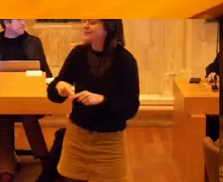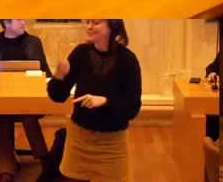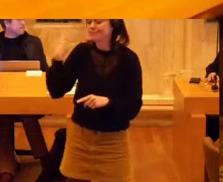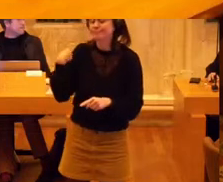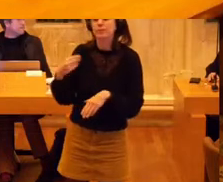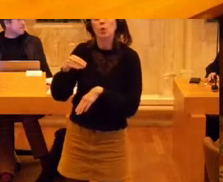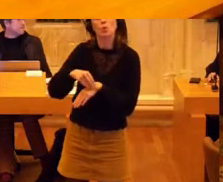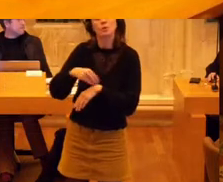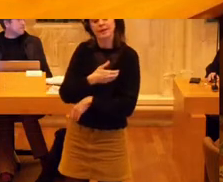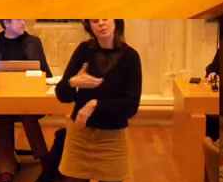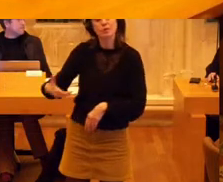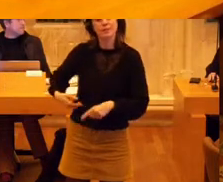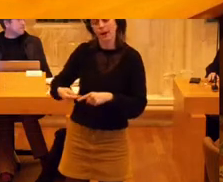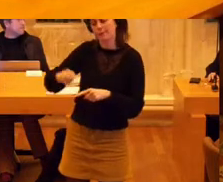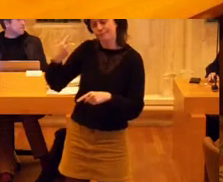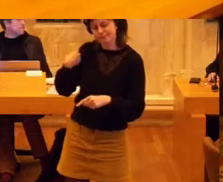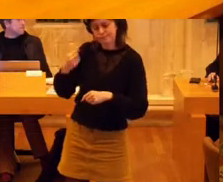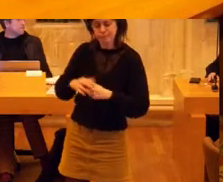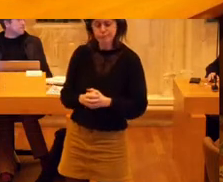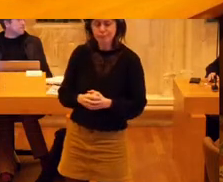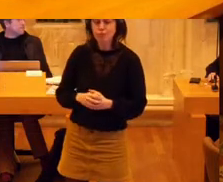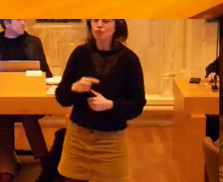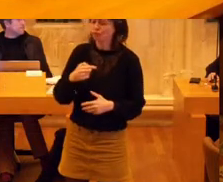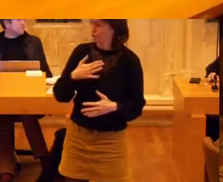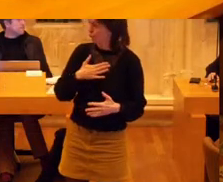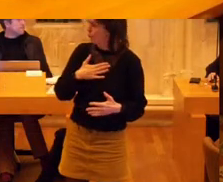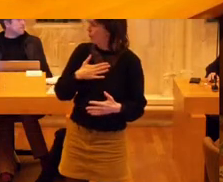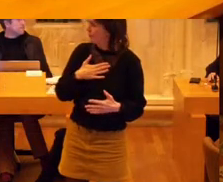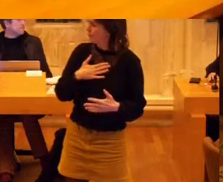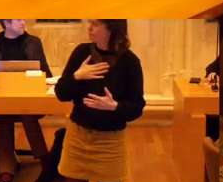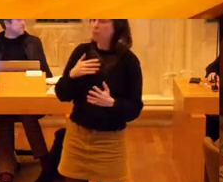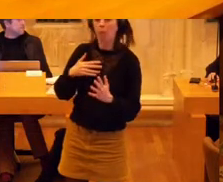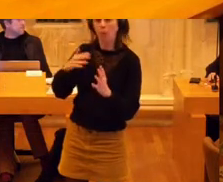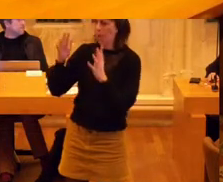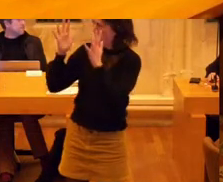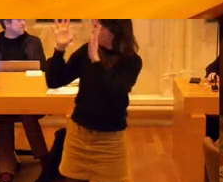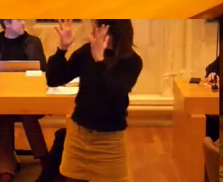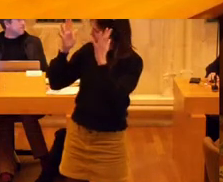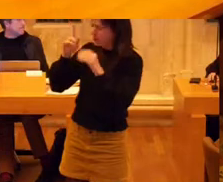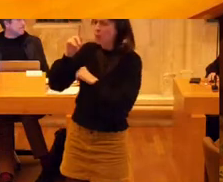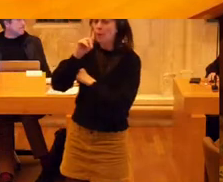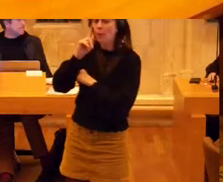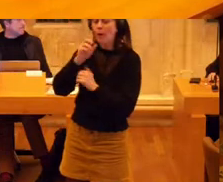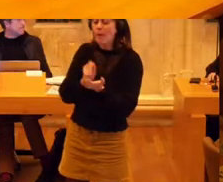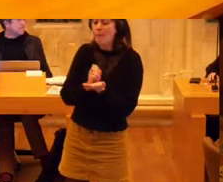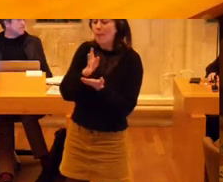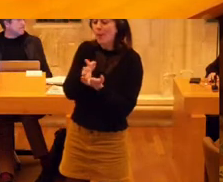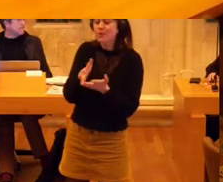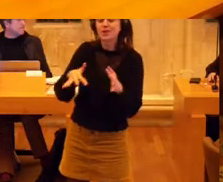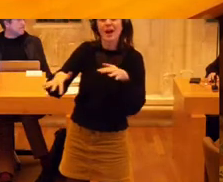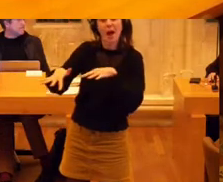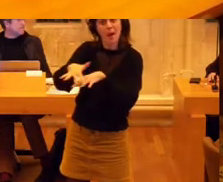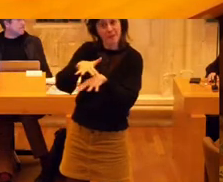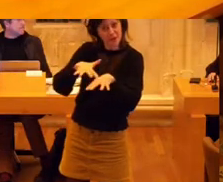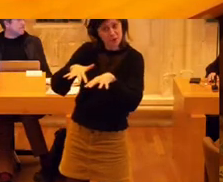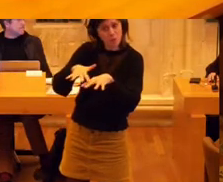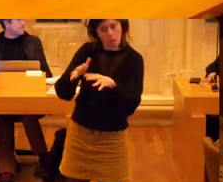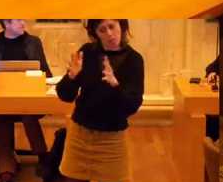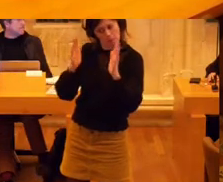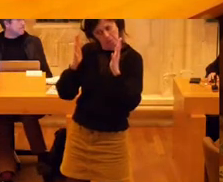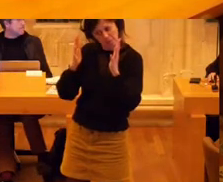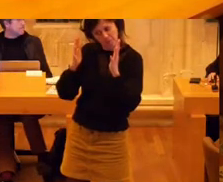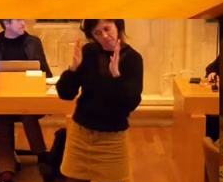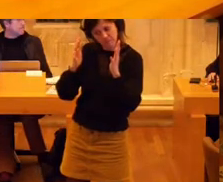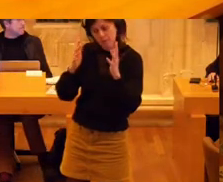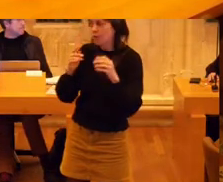conseil municipal, je vous avais adressé mes félicitations pour un projet d'aménagement que vous aviez fait en